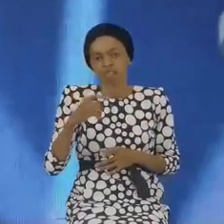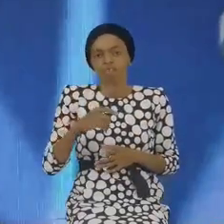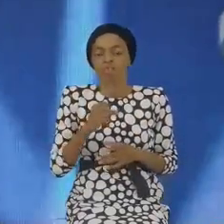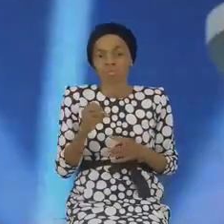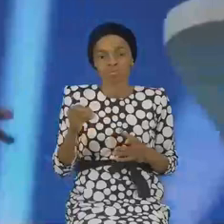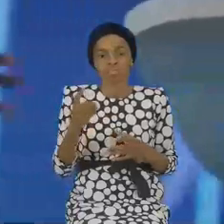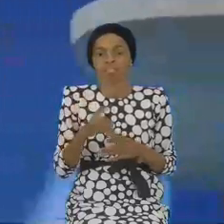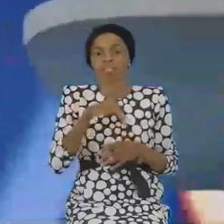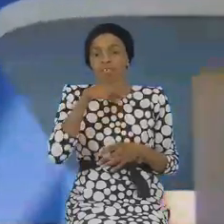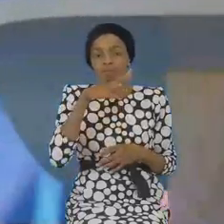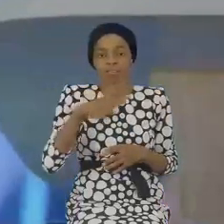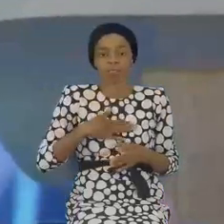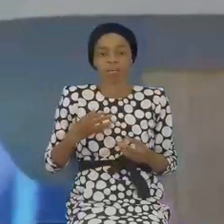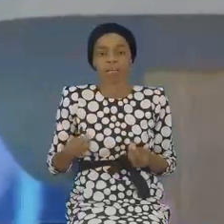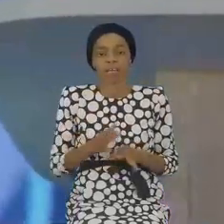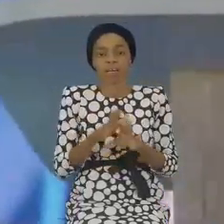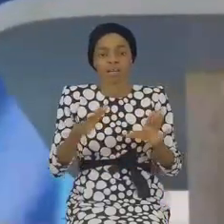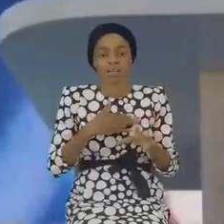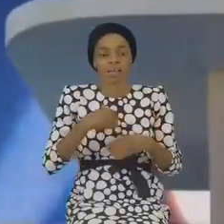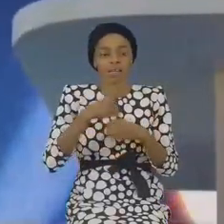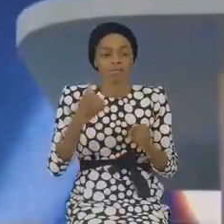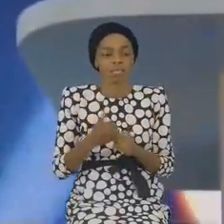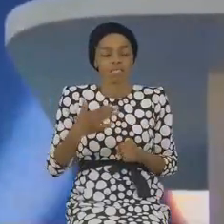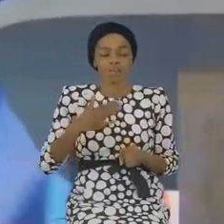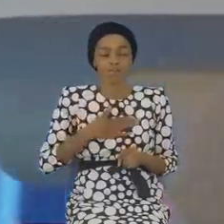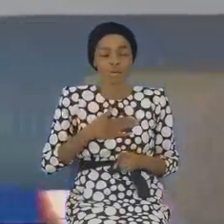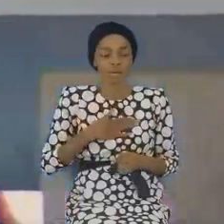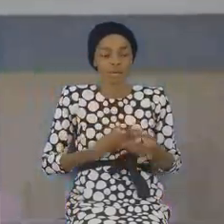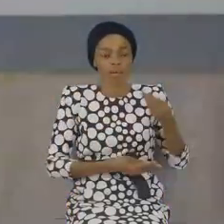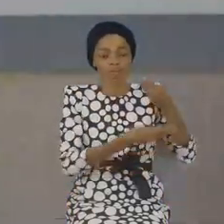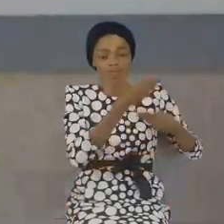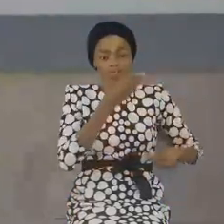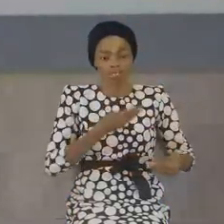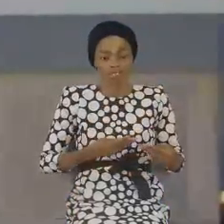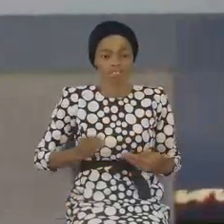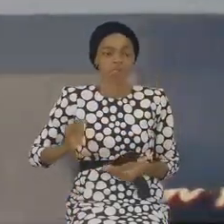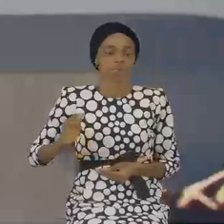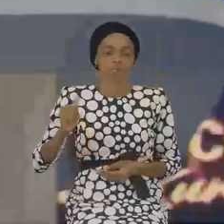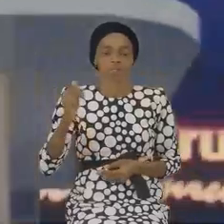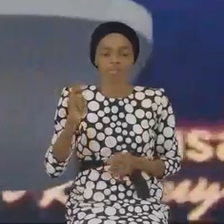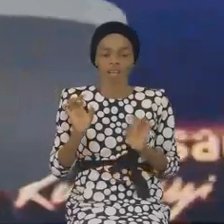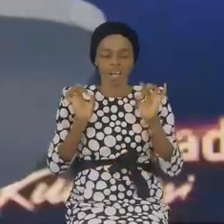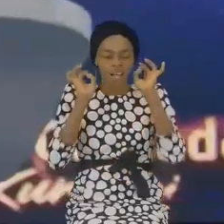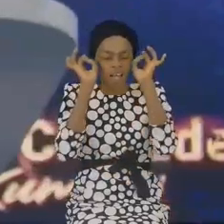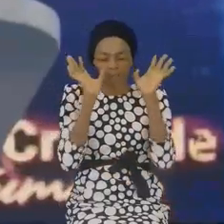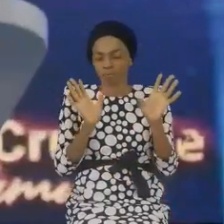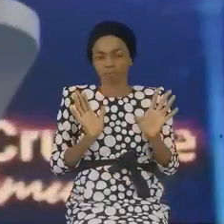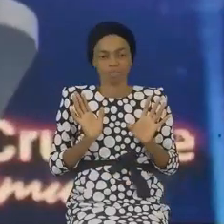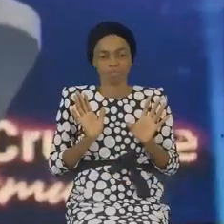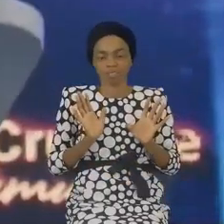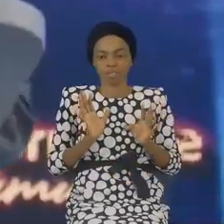vous en avez fait de mon héritage une abomination. Nous considérons trois éléments.